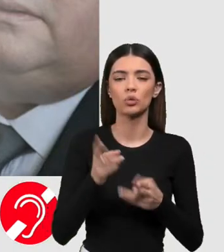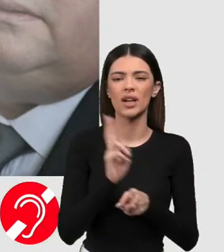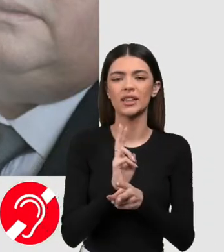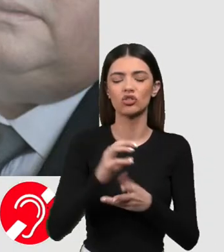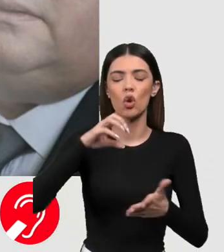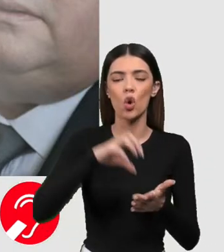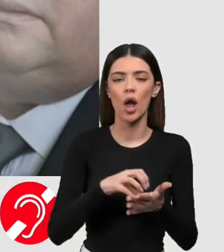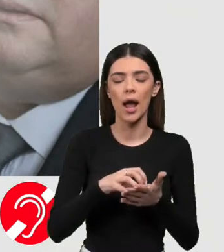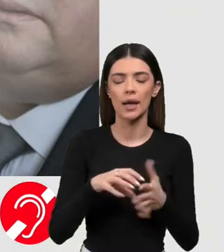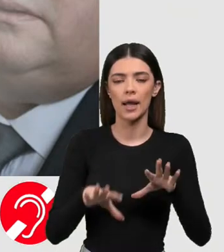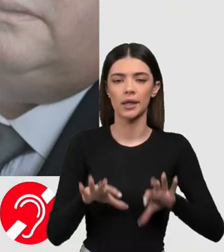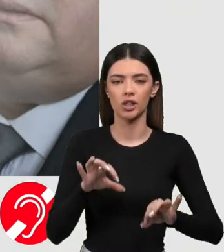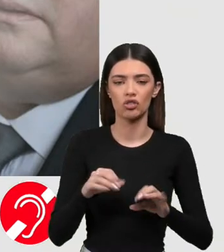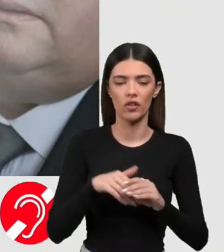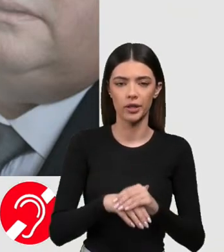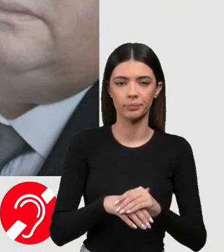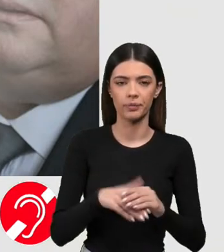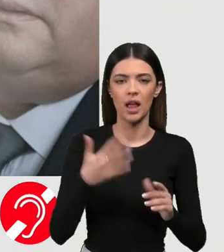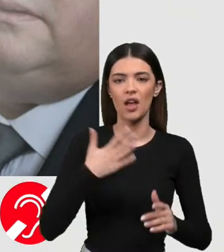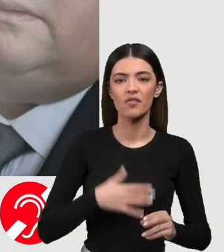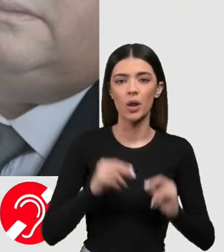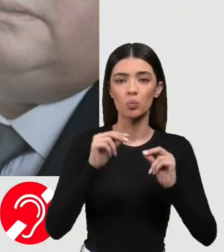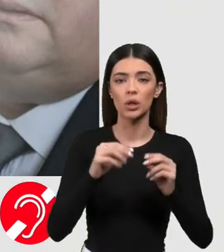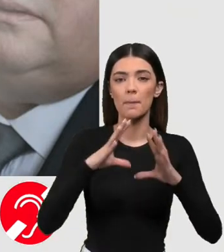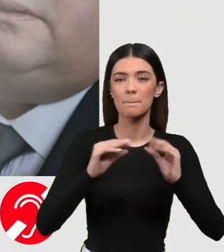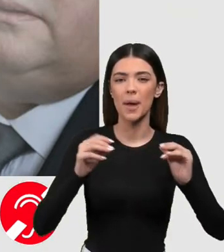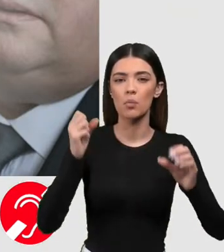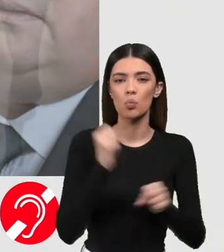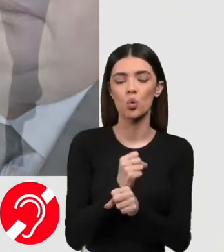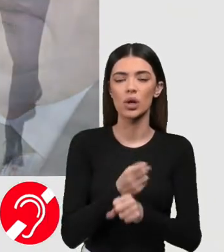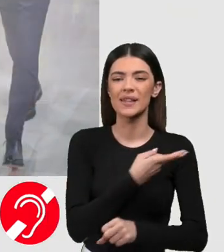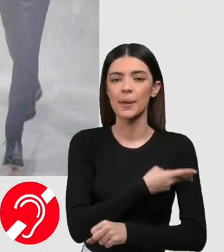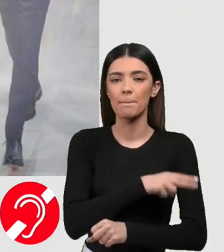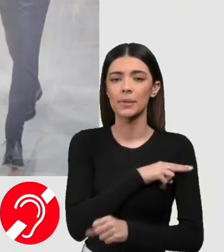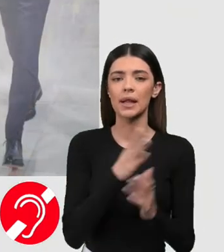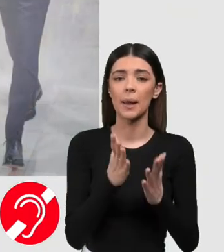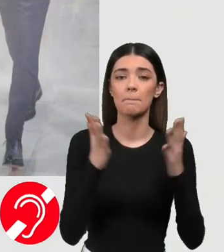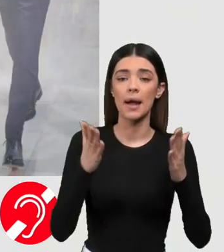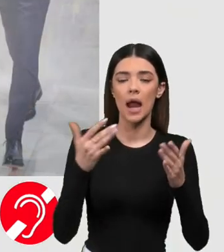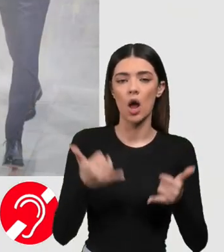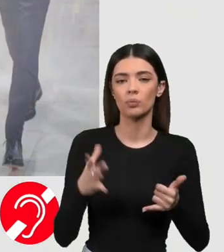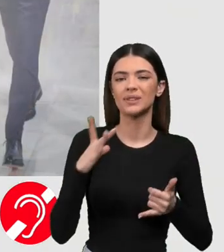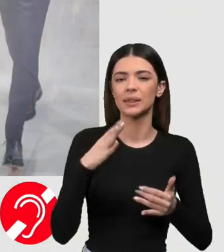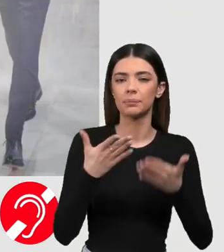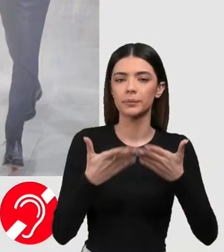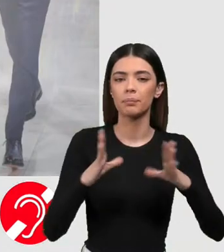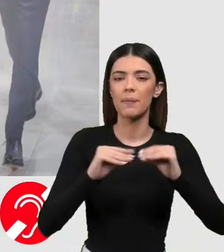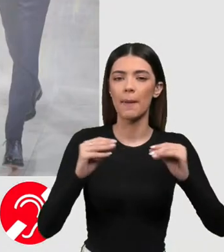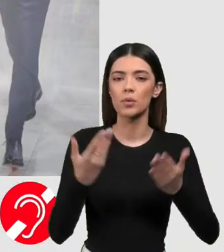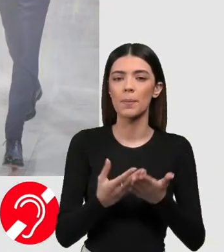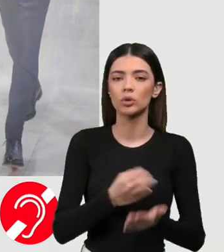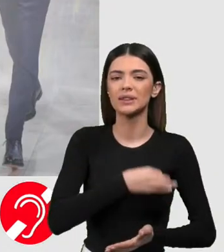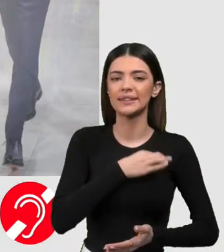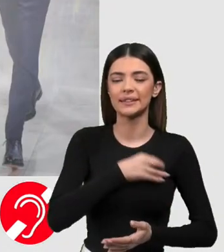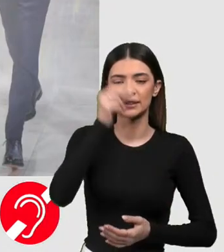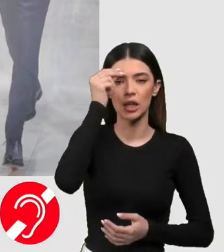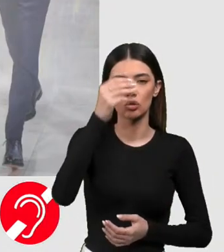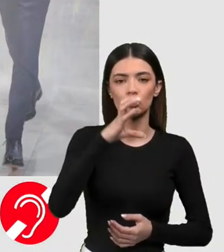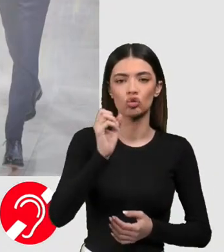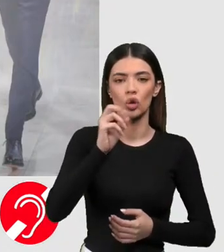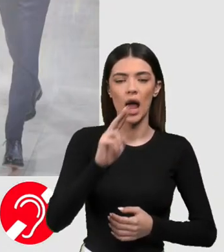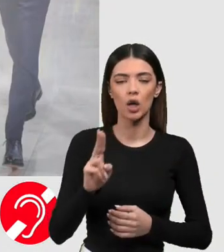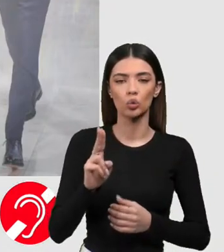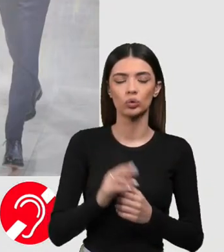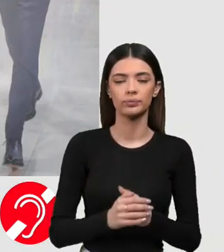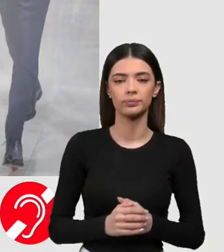responsabilul campaniei pentru alegerile locale. Vrem să impulsionăm angajările în spitalele mari, am deblocat posturile din sănătate, a declarat